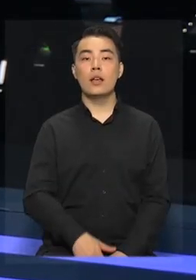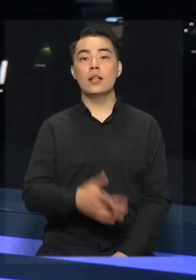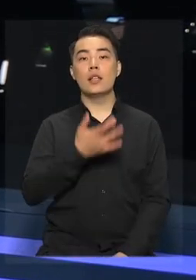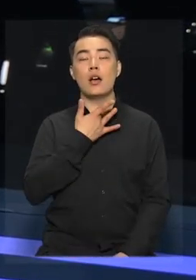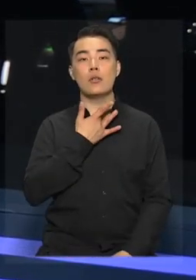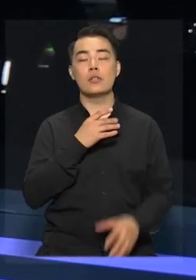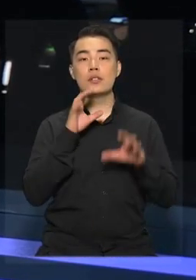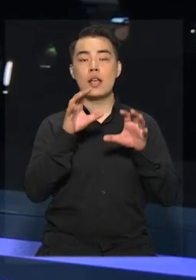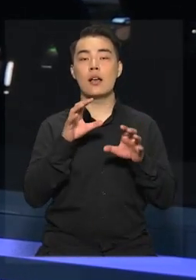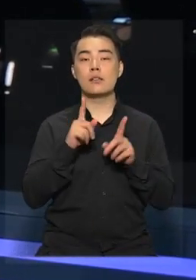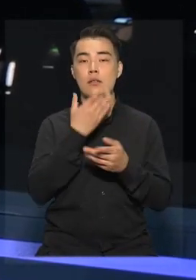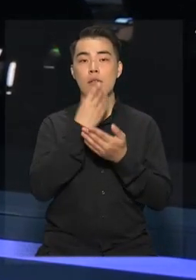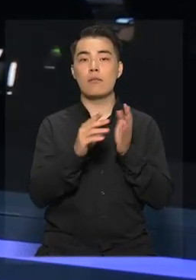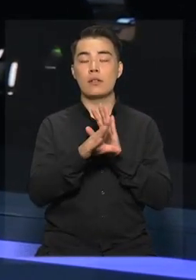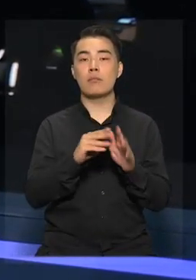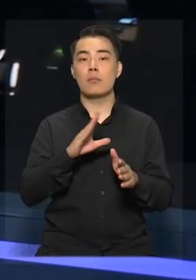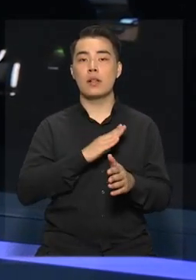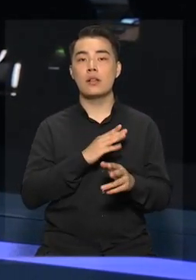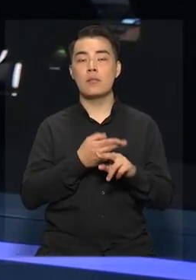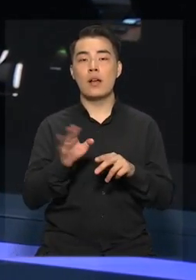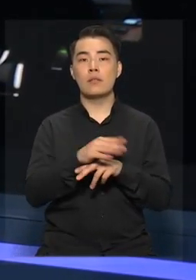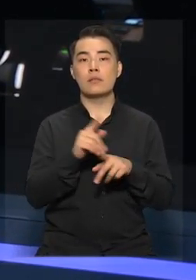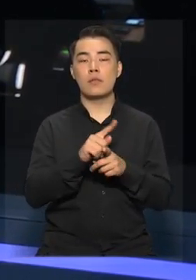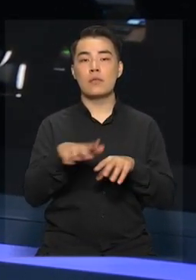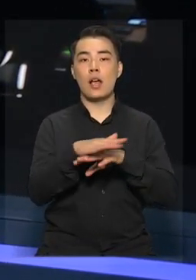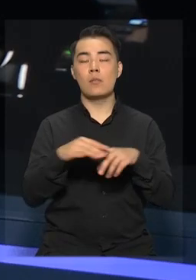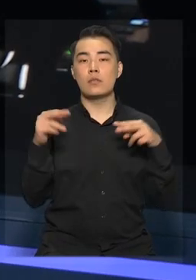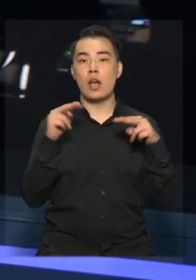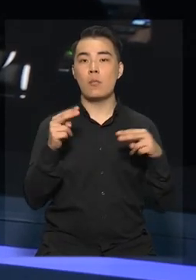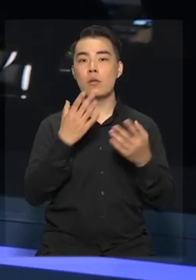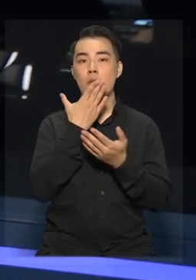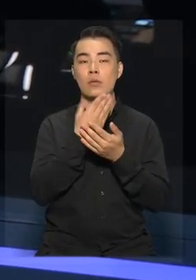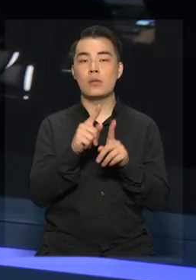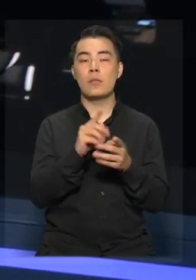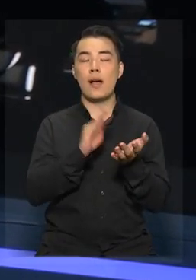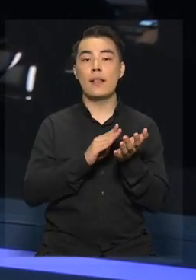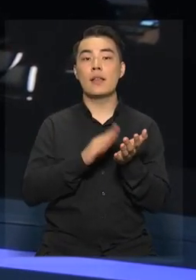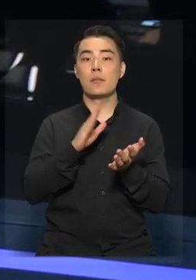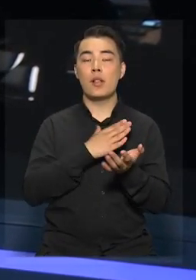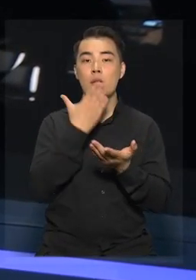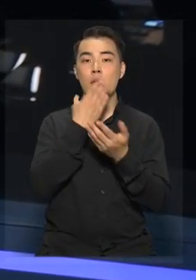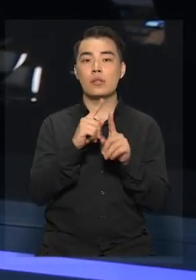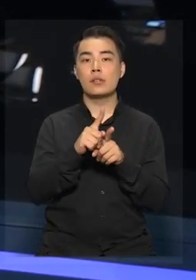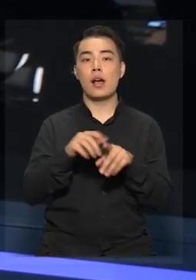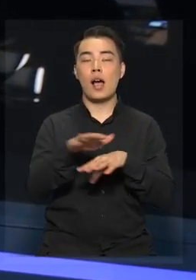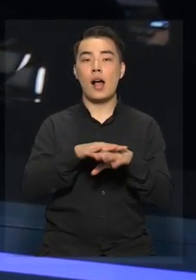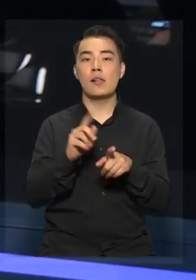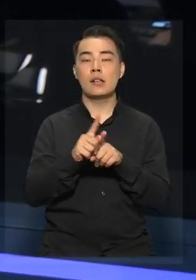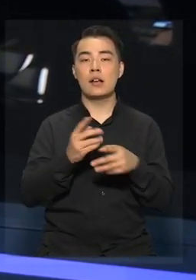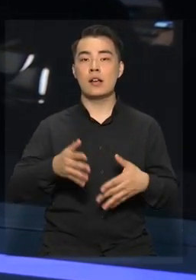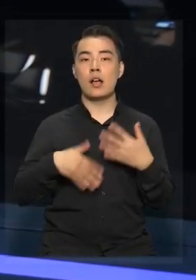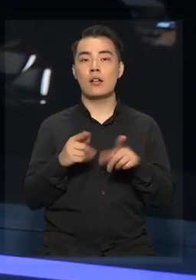Дауыс беру заң талаптарына сай өтті. Халықаралық байқаушылар сайлау процесіне өз бағаларын беруде. Олар халықтың белсенділігімен